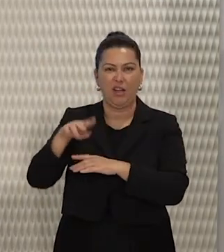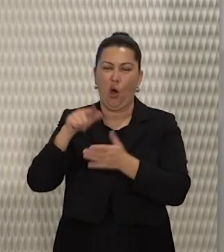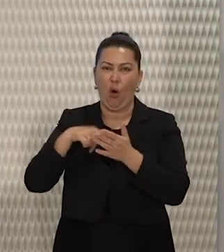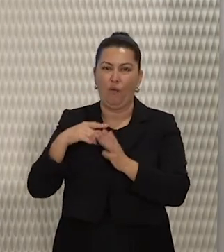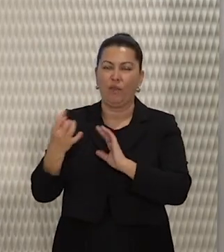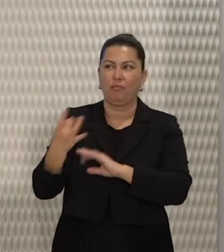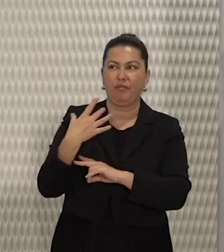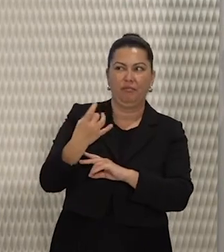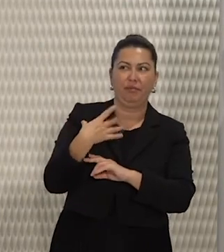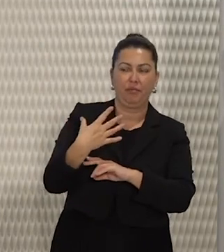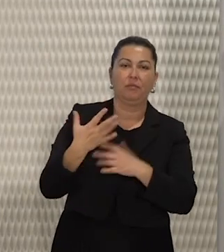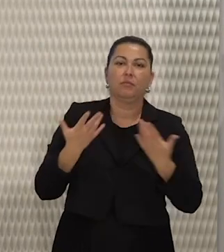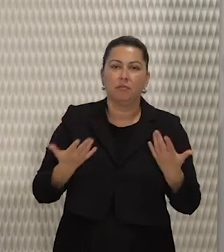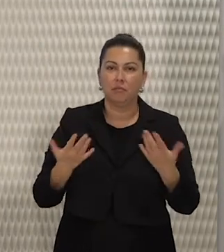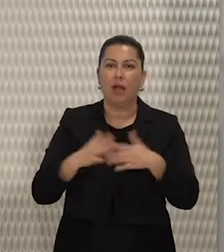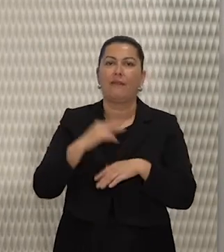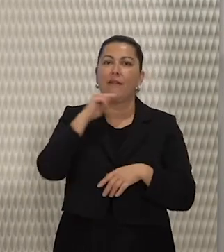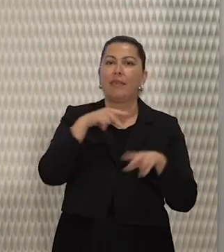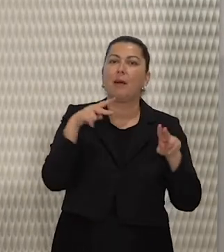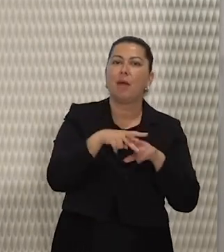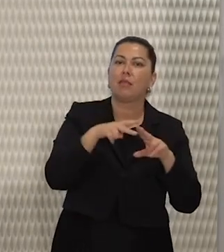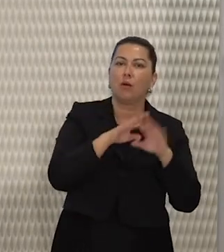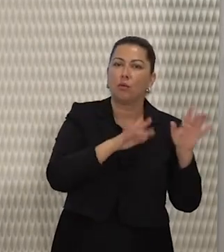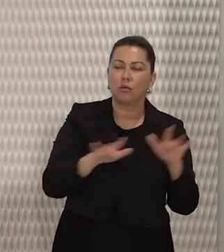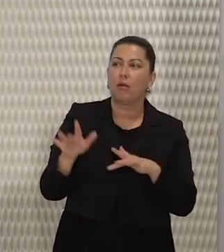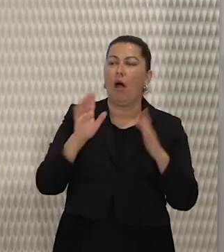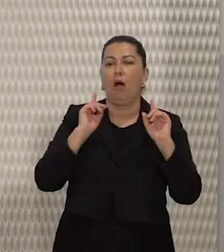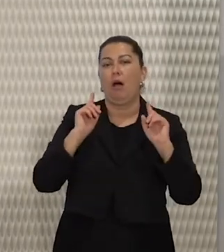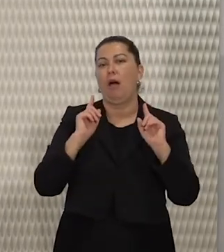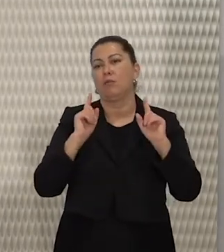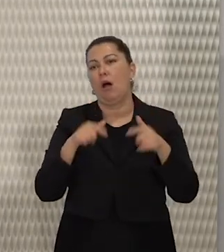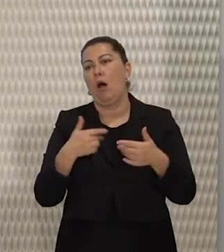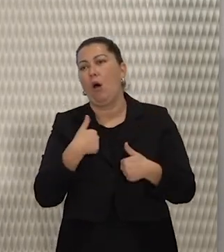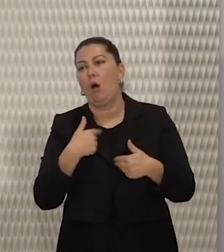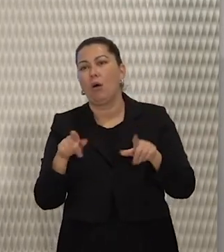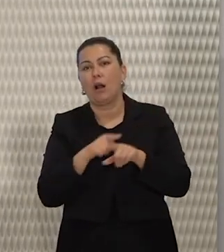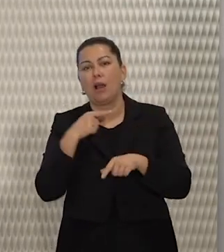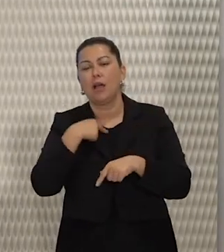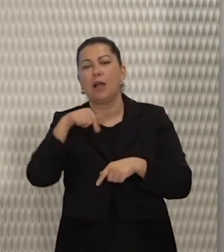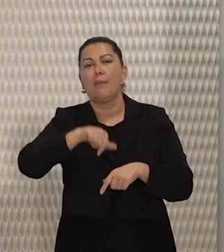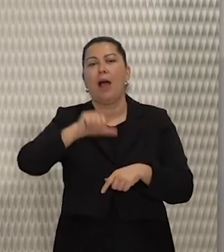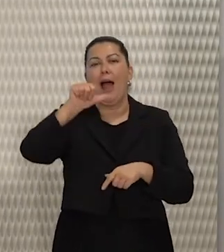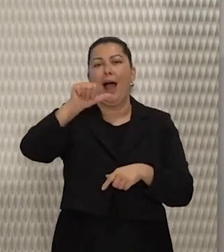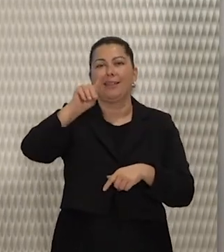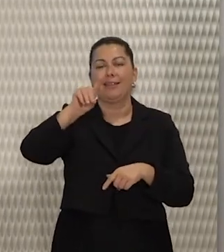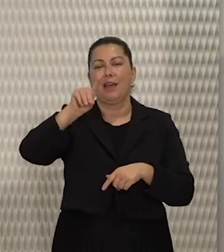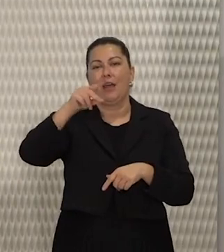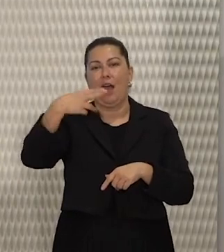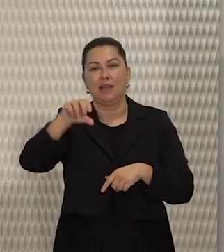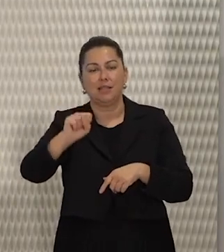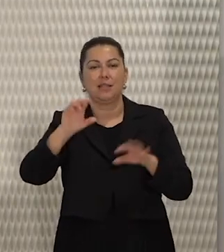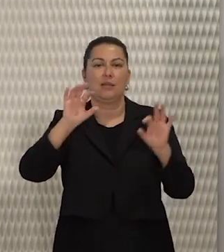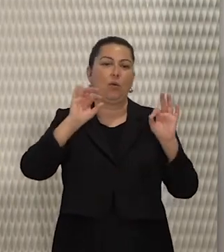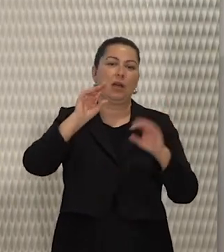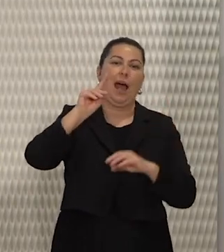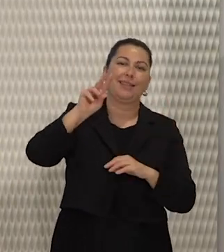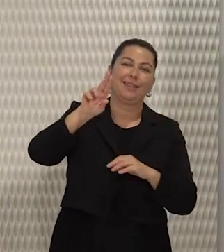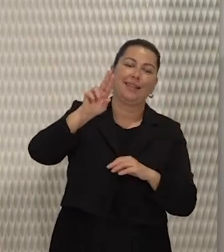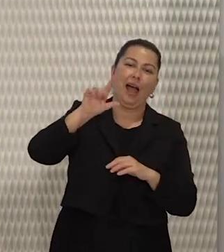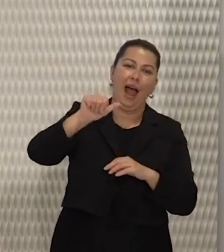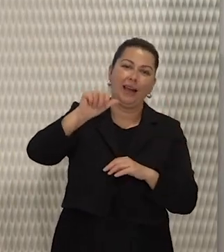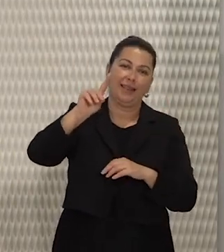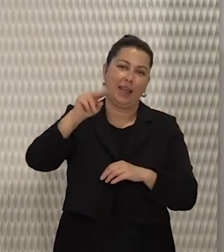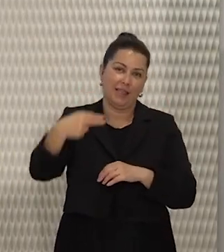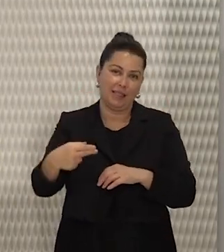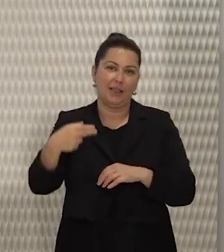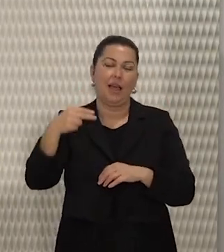war. Wenn man behindert ist oder eine überhaupt nur sagt, ich habe ADHD oder ADS, ADS in sowas, gilt